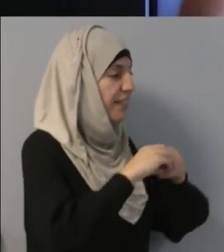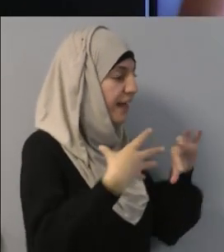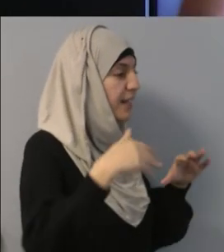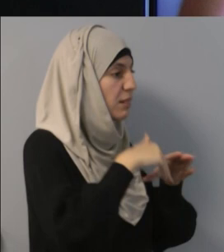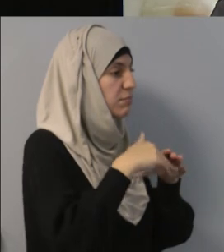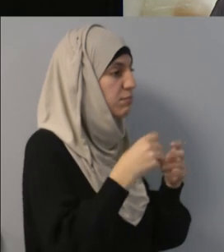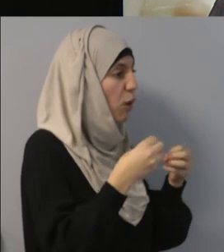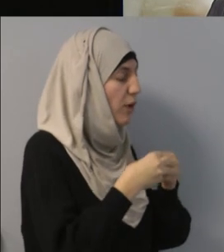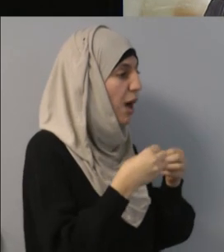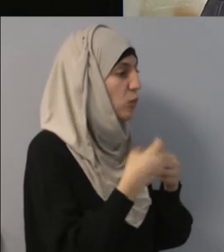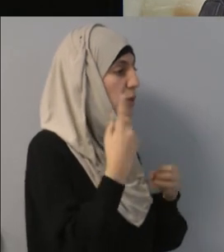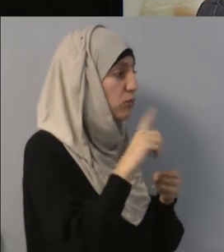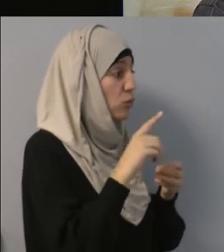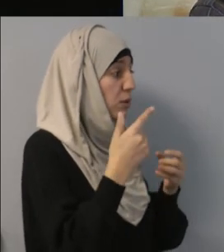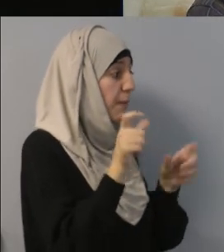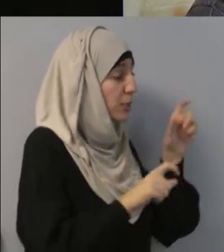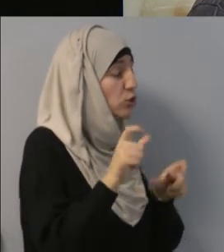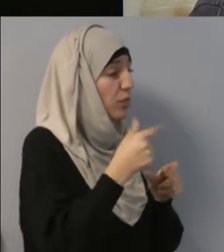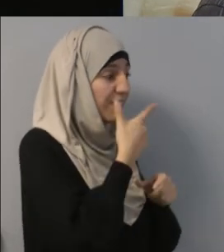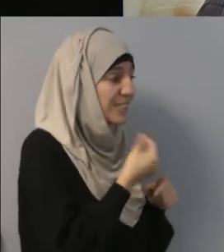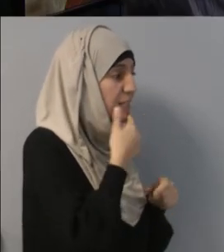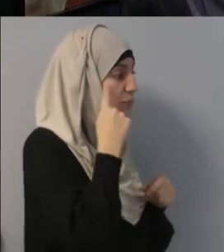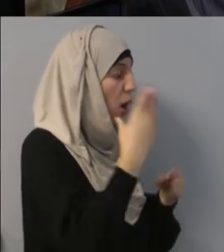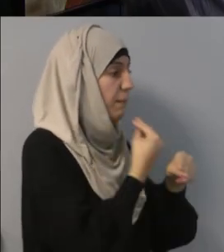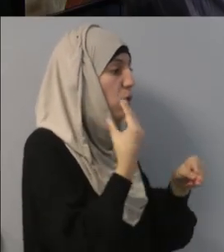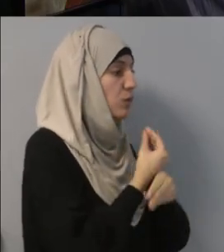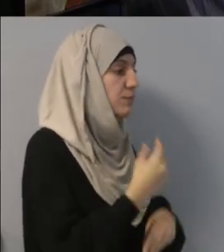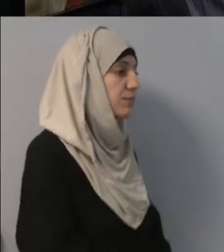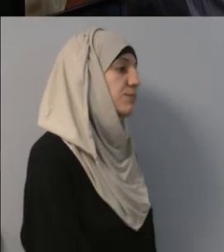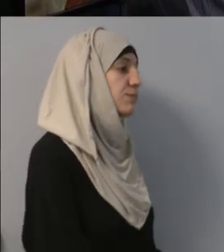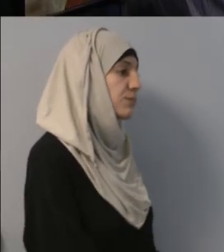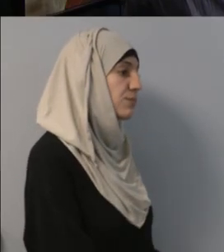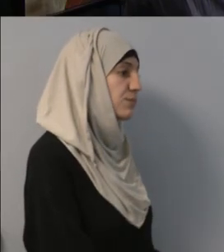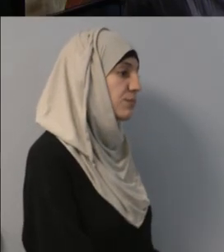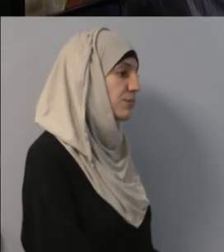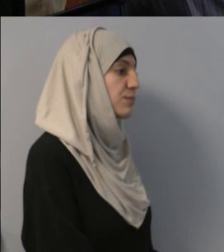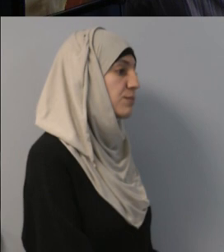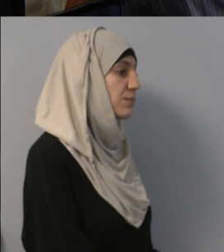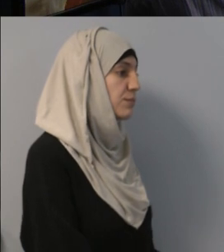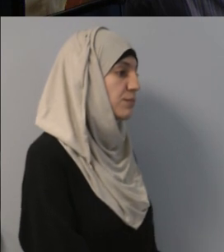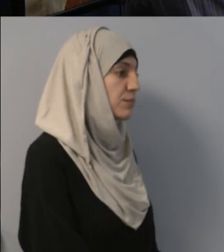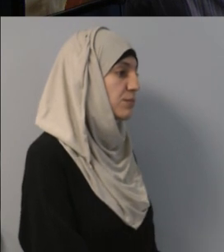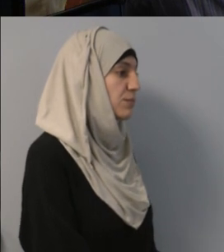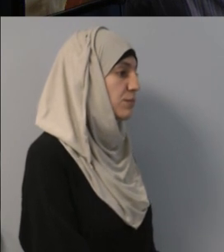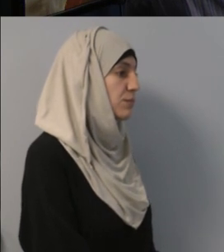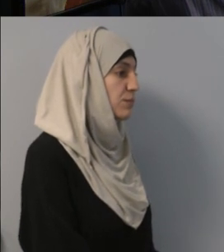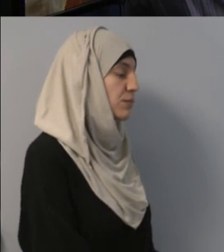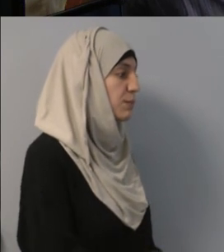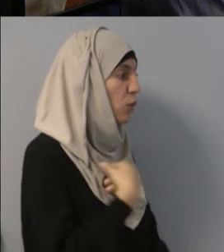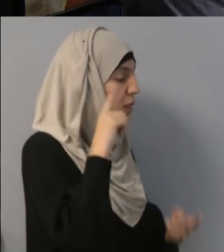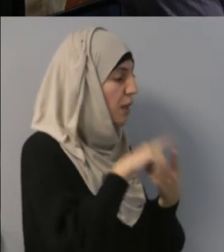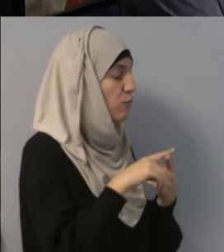on n'a pas besoin de les payer. Enfin voilà, Oui. on n'a pas vraiment. Enfin, En termes de moyens, c'est vraiment des compétences dont on a